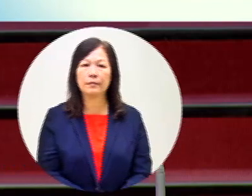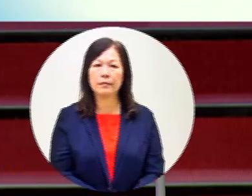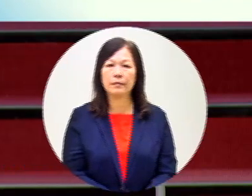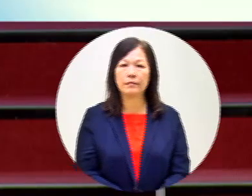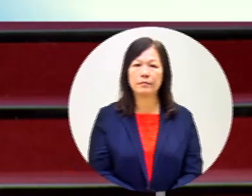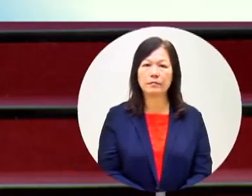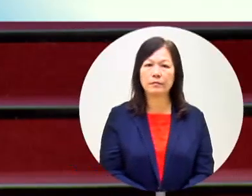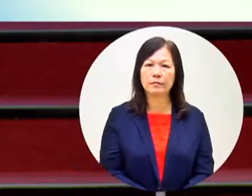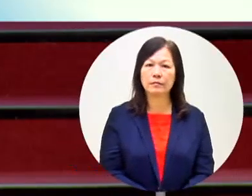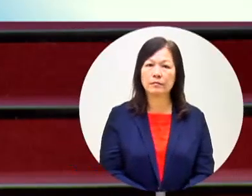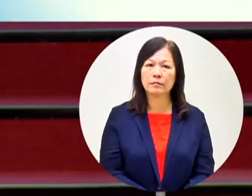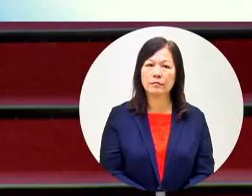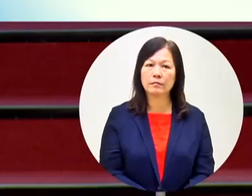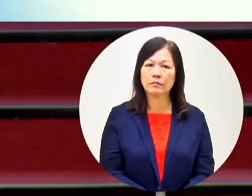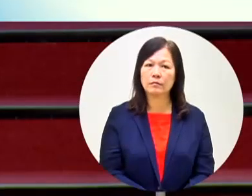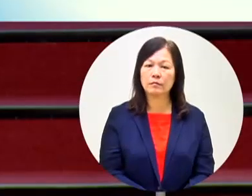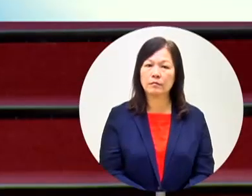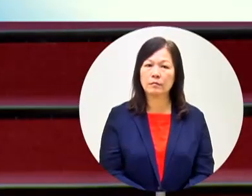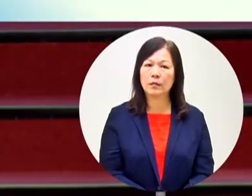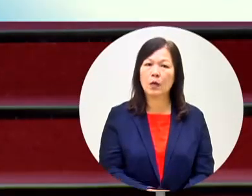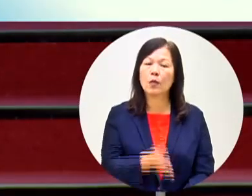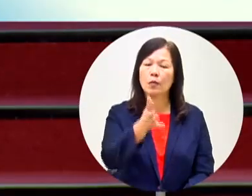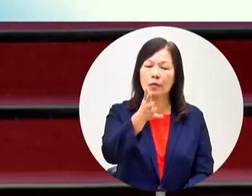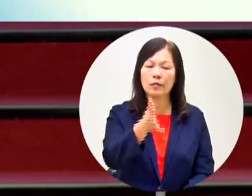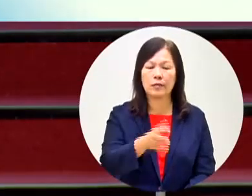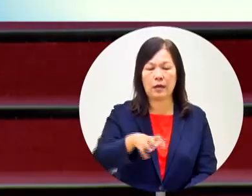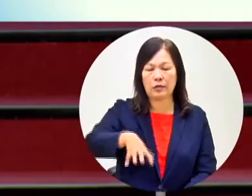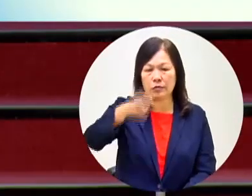请教吼，局长，来请坐，我讲。